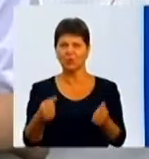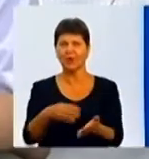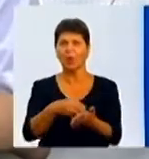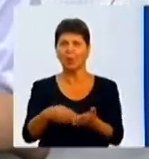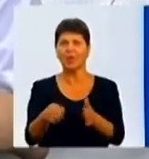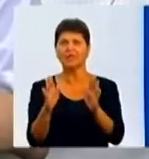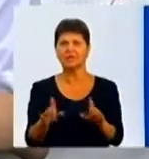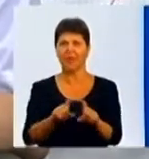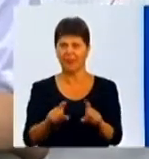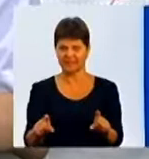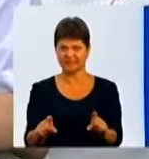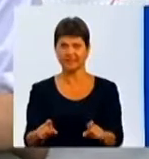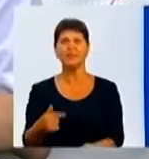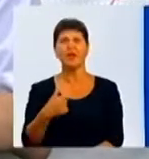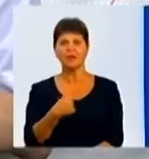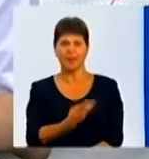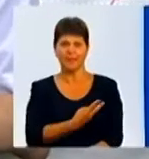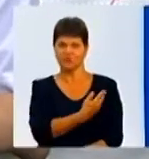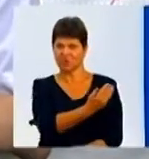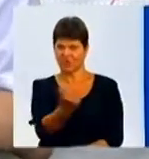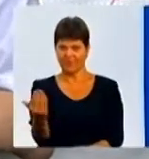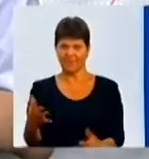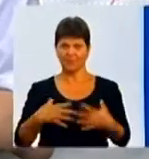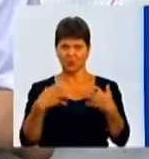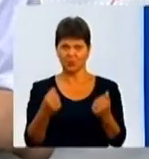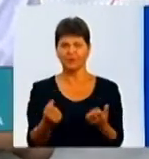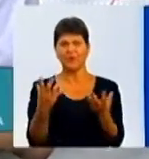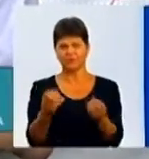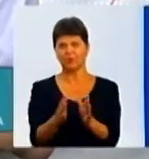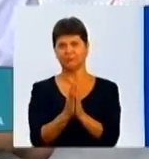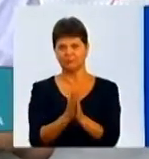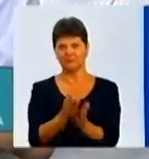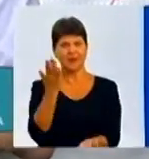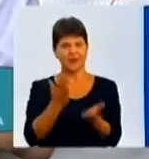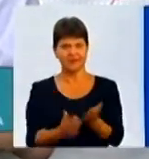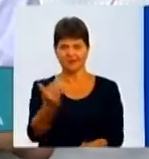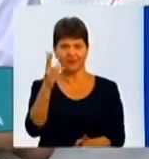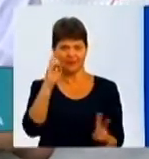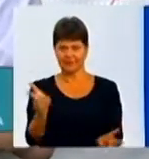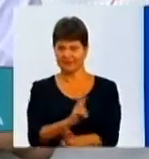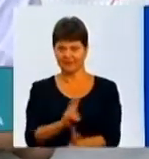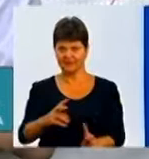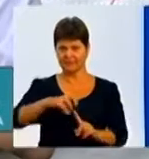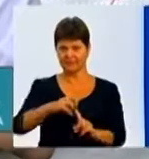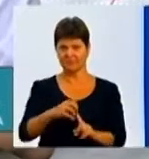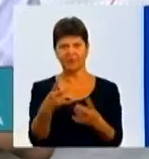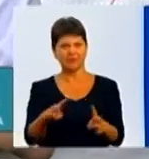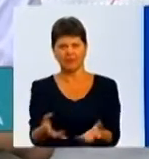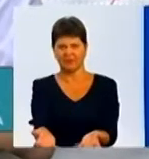також бажаю здоров'я всім і ще раз закликаю, якщо ви не знаєте, що збираєте, не треба його